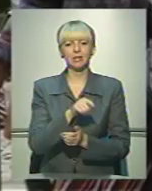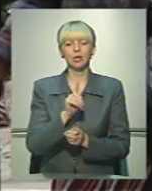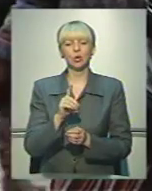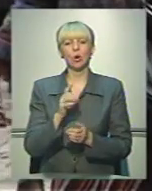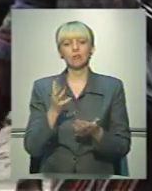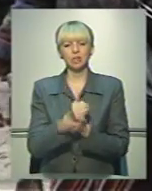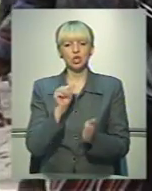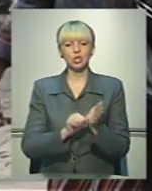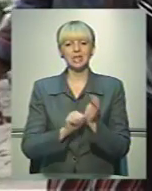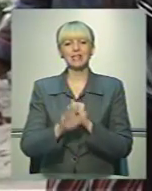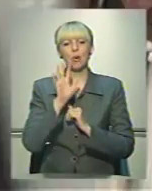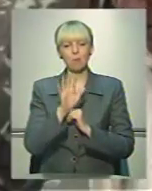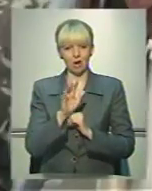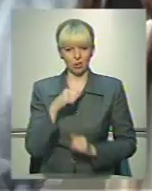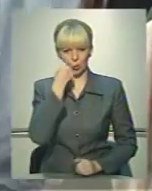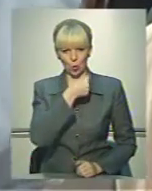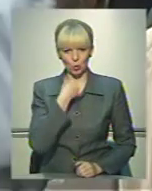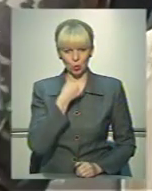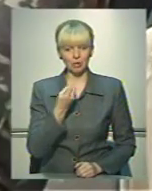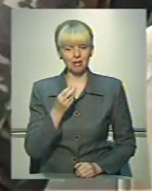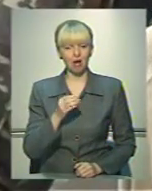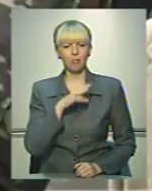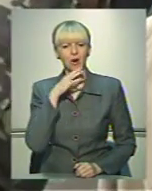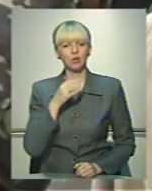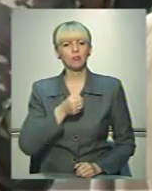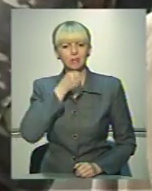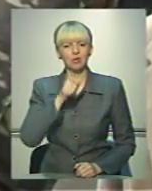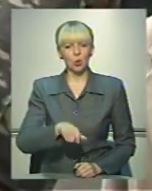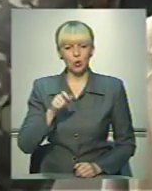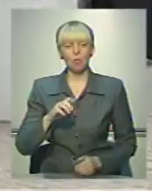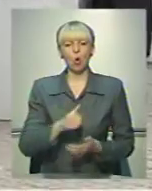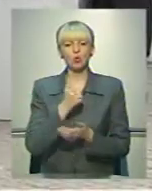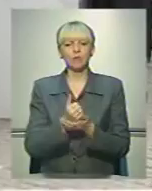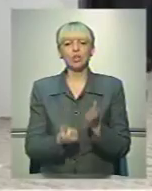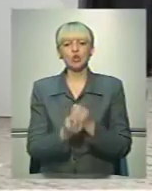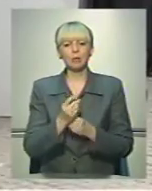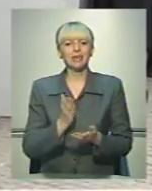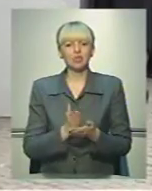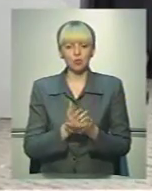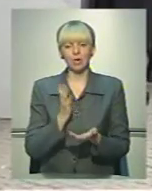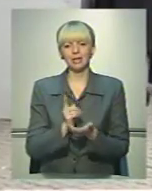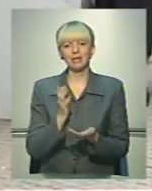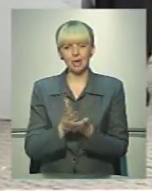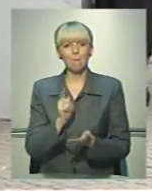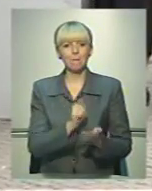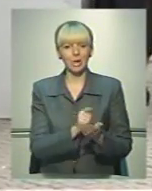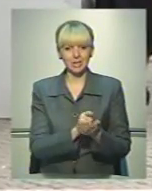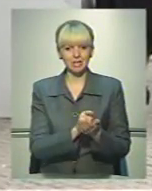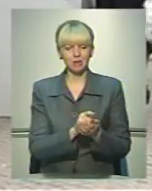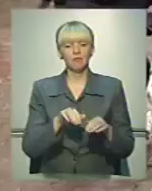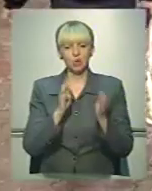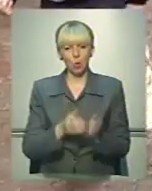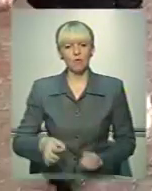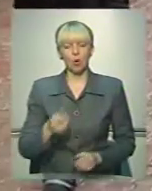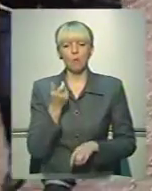хто досяг 65 років. Для багатьох літніх людей основним джерелом існування є пенсія. Всього ж в